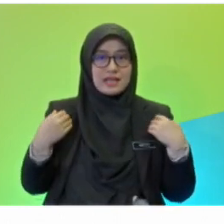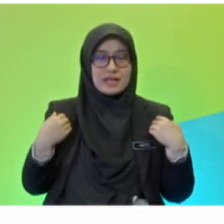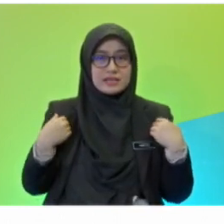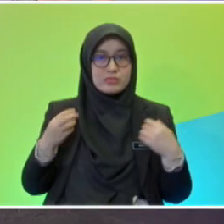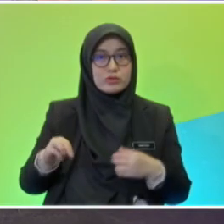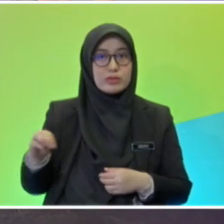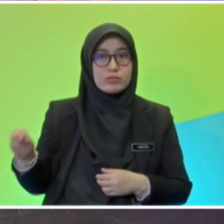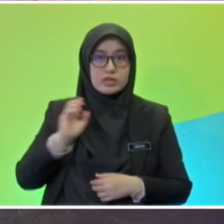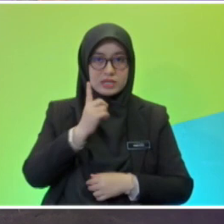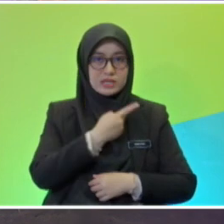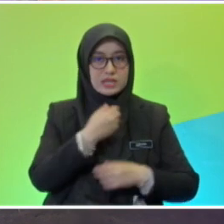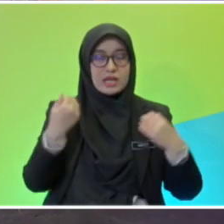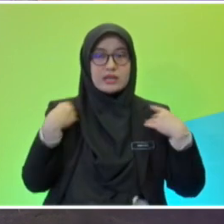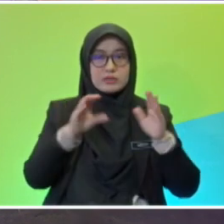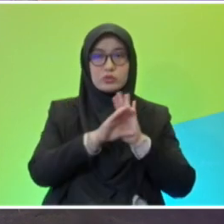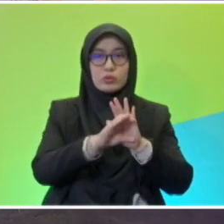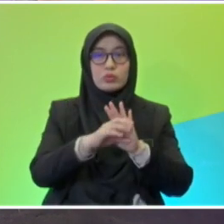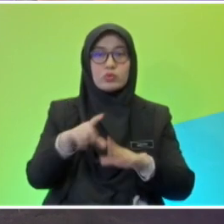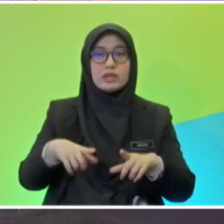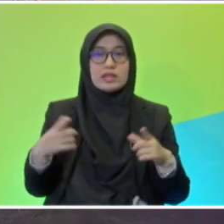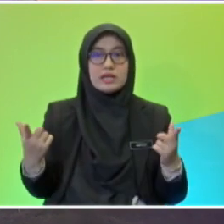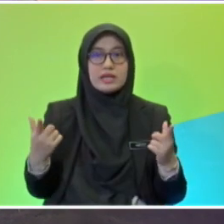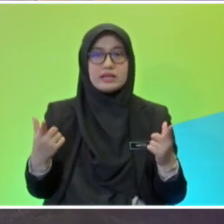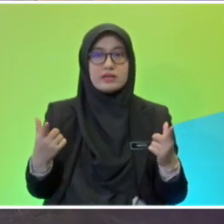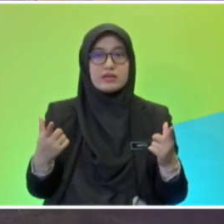untuk perundangan yang tepatnya